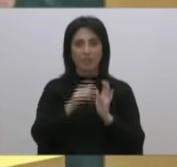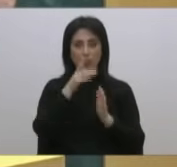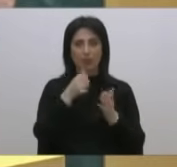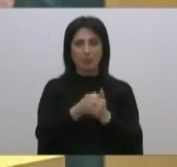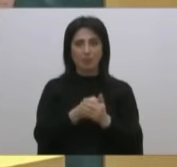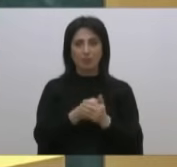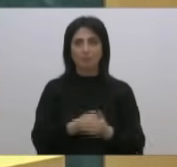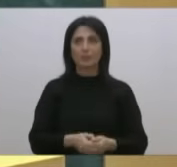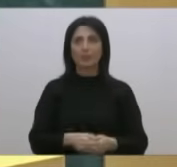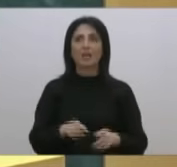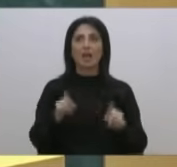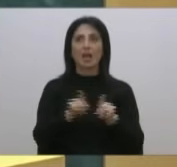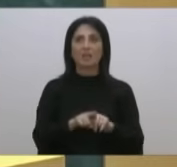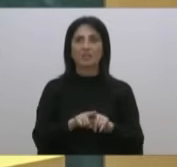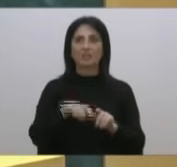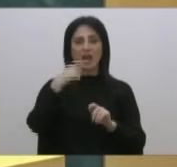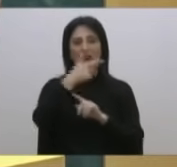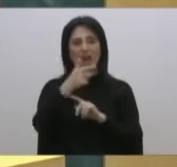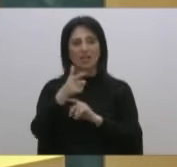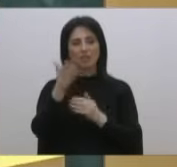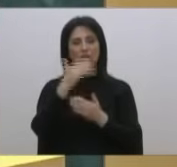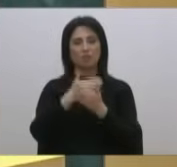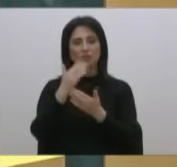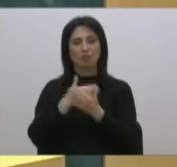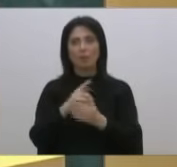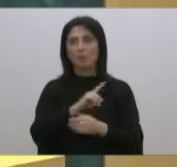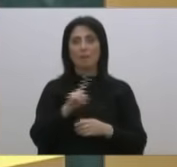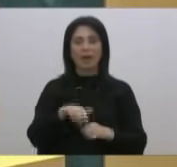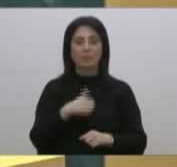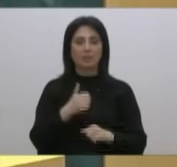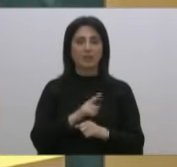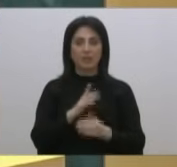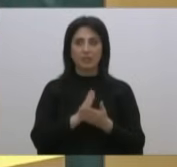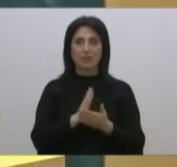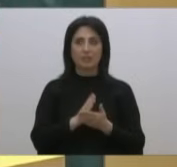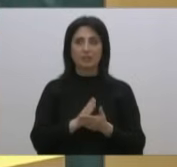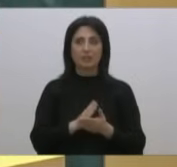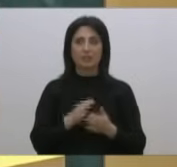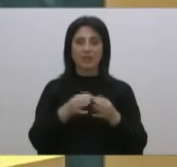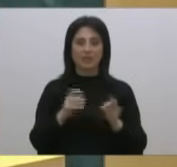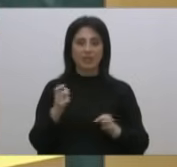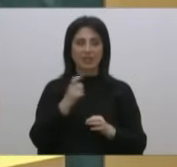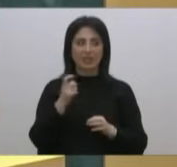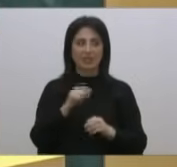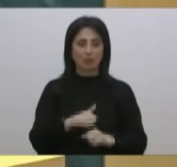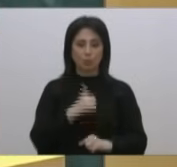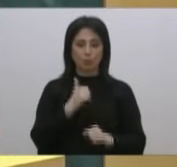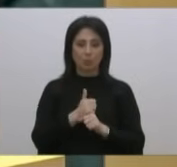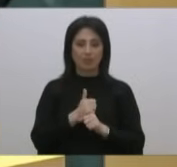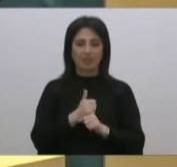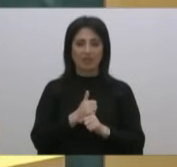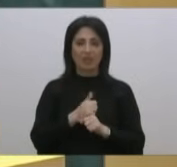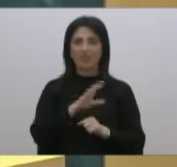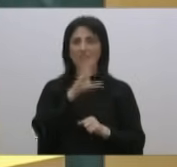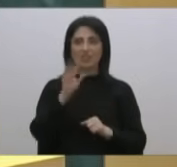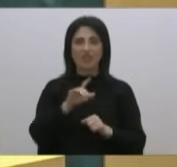წლამდე. ასევე გადაღებები და შემდეგ და შემდეგ. მაგრამ მთავარი რაც არის, დემოკრატიის უმთავრესი